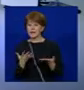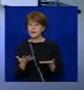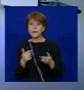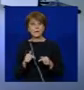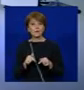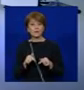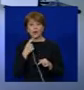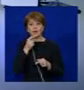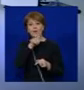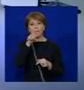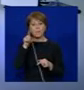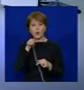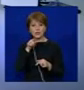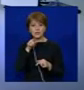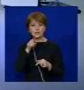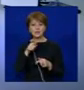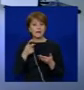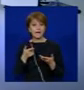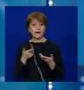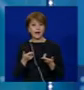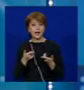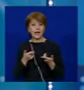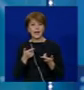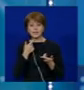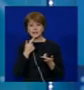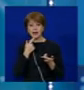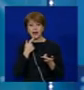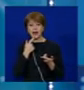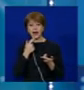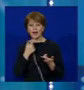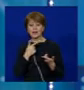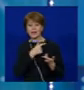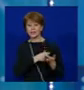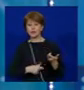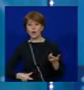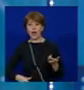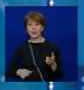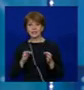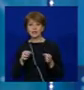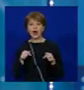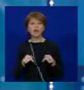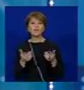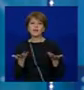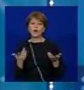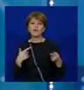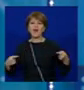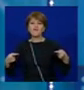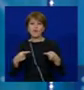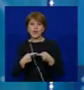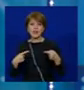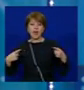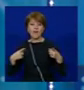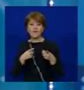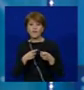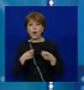въпрос, ако това не е въпрос от ранга на национална сигурност, аз не виждам кой. Това е война. Война, която ние губим. И сме едни